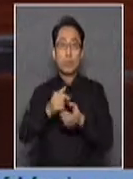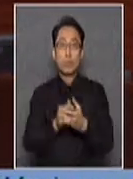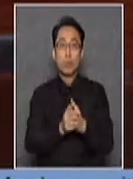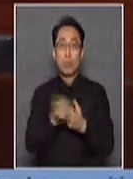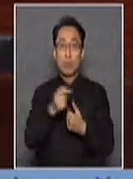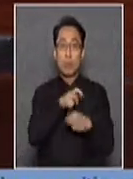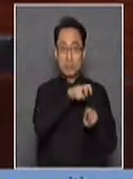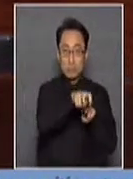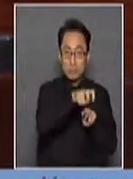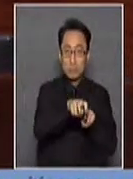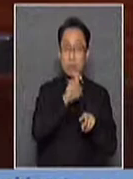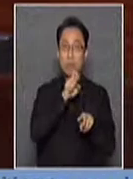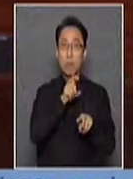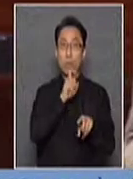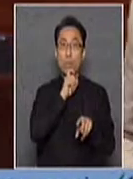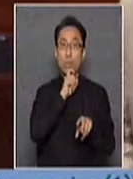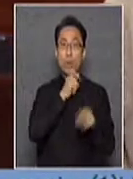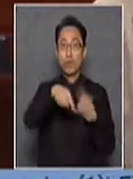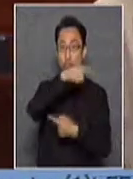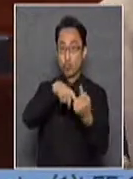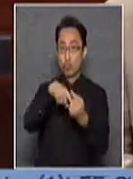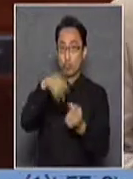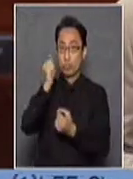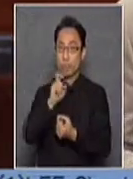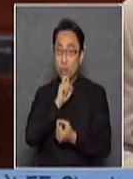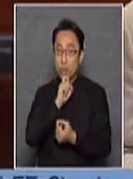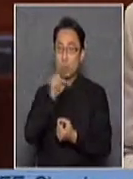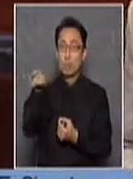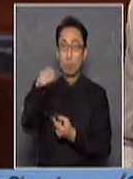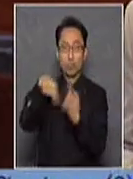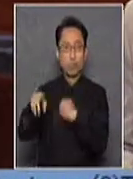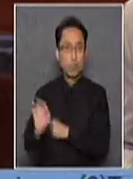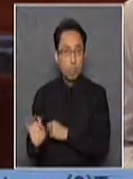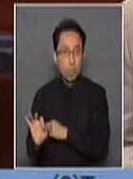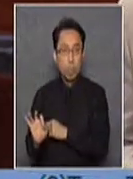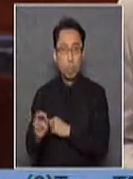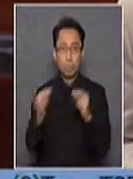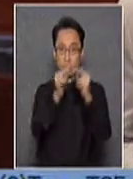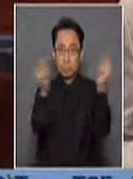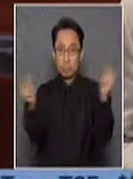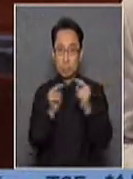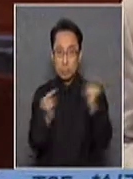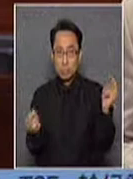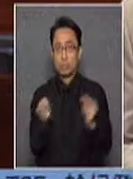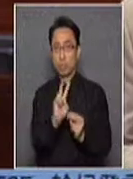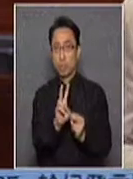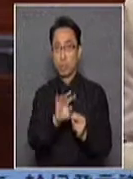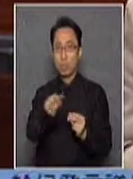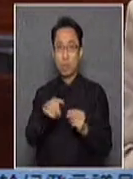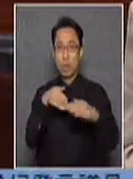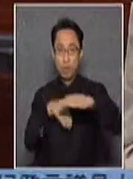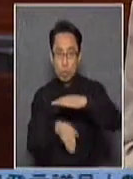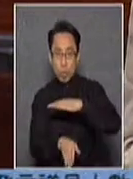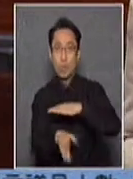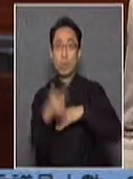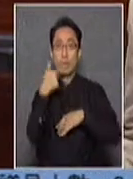有啲嘅地區就有呢個嘅轉乘，有啲地區就完全冇。大家都係天橋，大家都係隧道，大家都係新市鎮